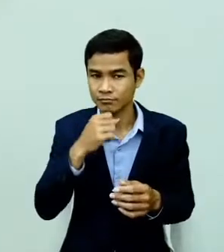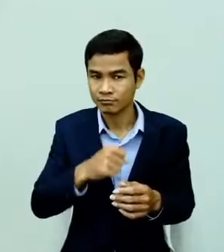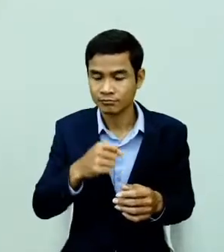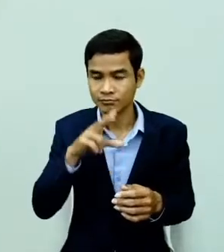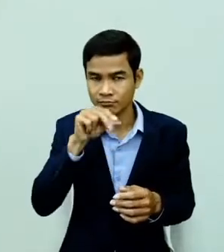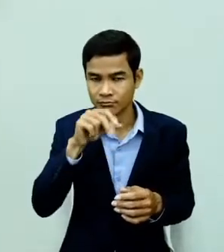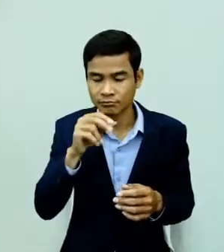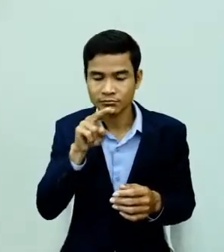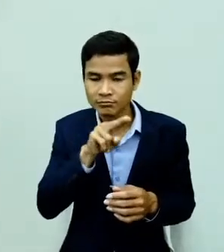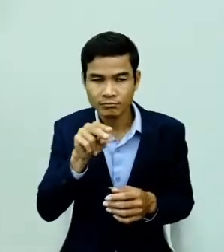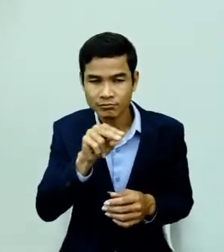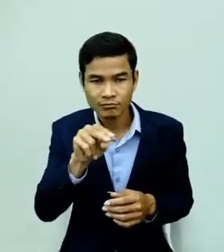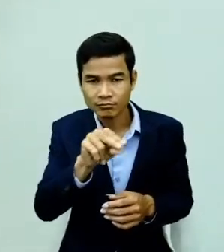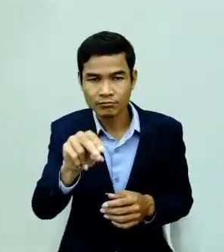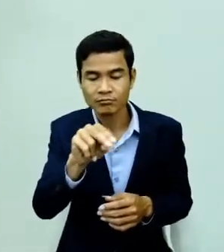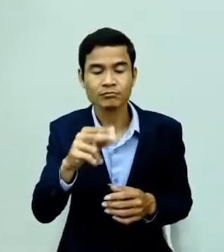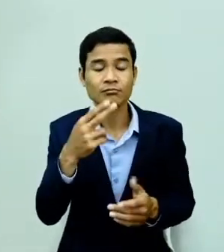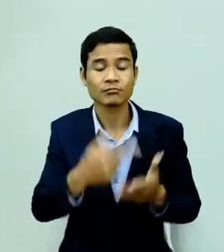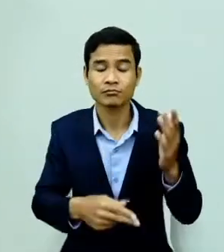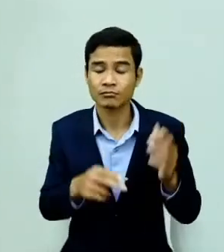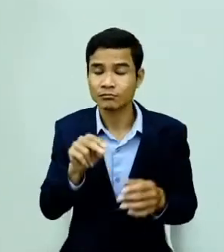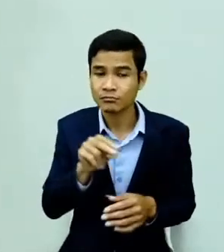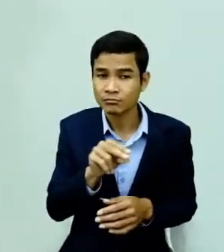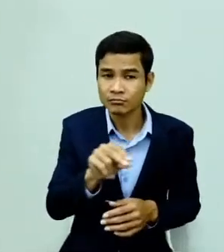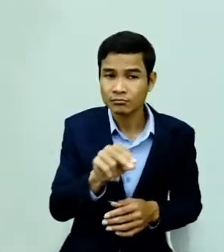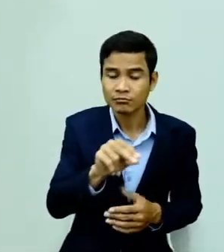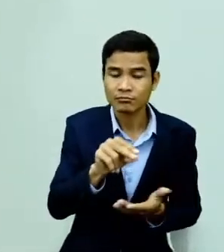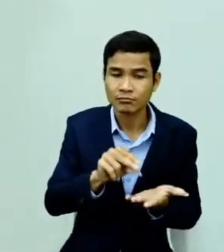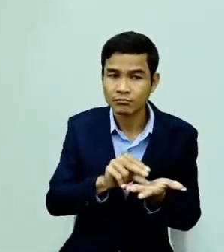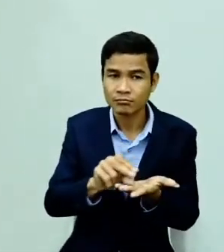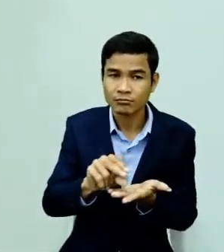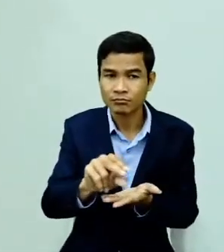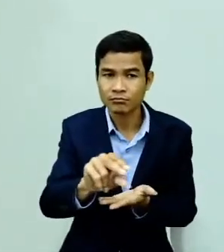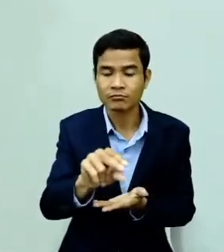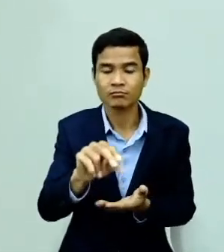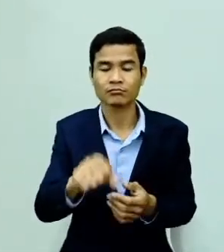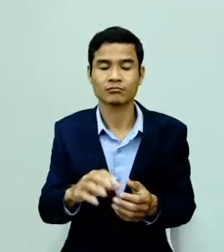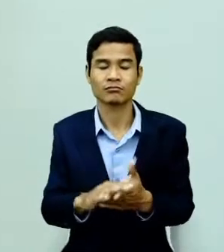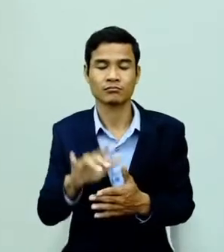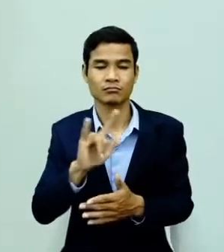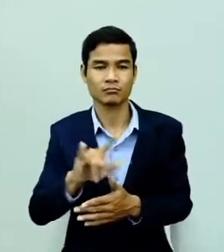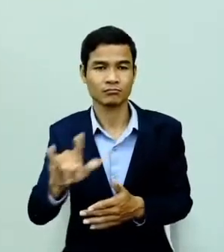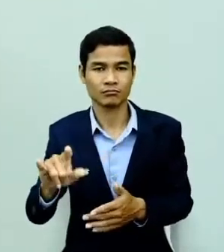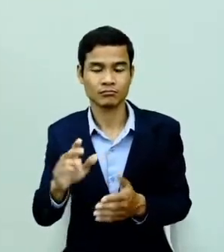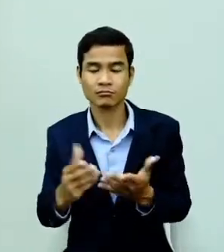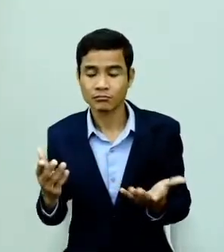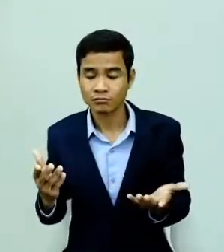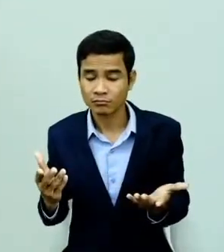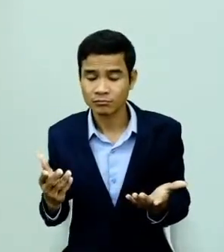គឺកំពុងហួរអ្វីកូនណាកូនមើលមើលហួរអ្វីចាបបហើយច